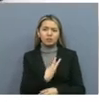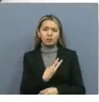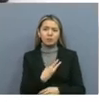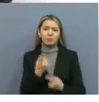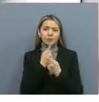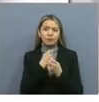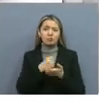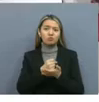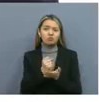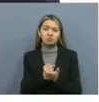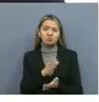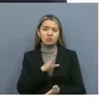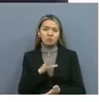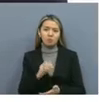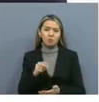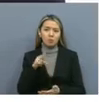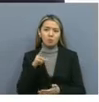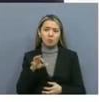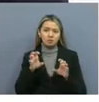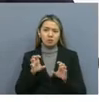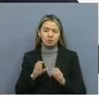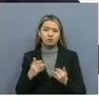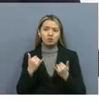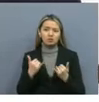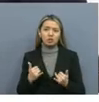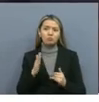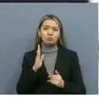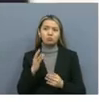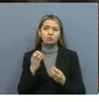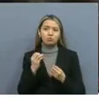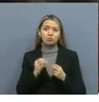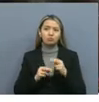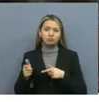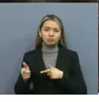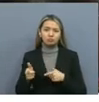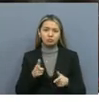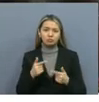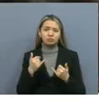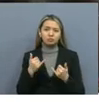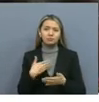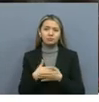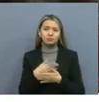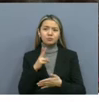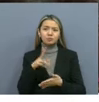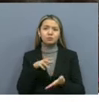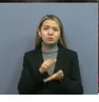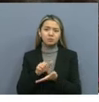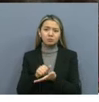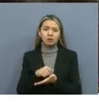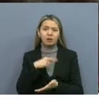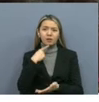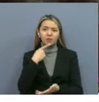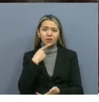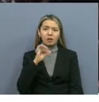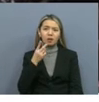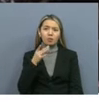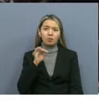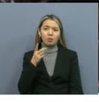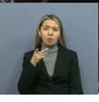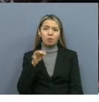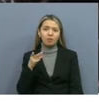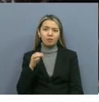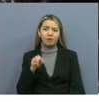түрде тіркелмеген, бірақ биыл қоғамдық хор ретінде құрылмақ. Әзірге құжаттарды рәсімдеу жұмыстармен айналысып жатырмыз, дейді Ирина Катухова. Ішкі